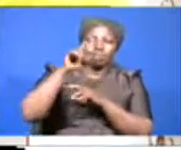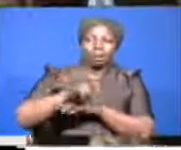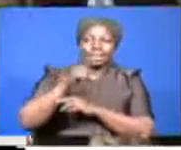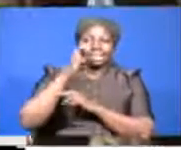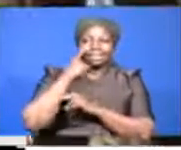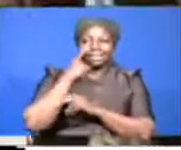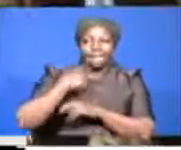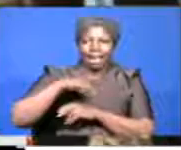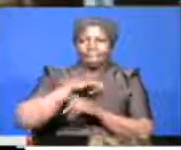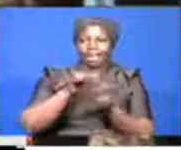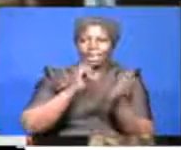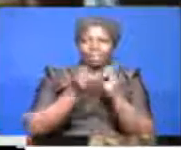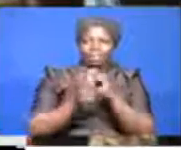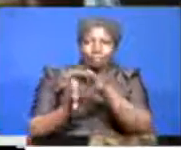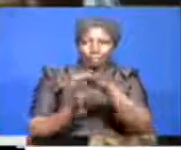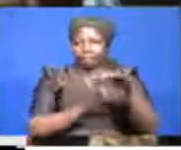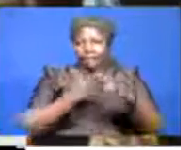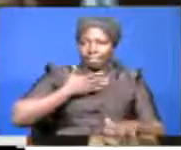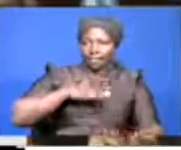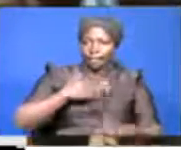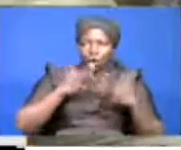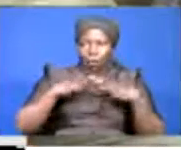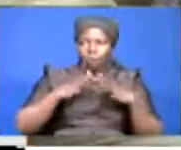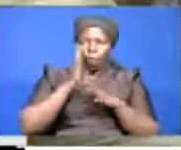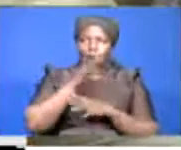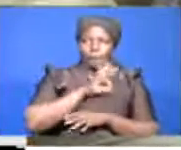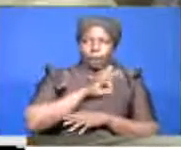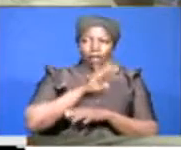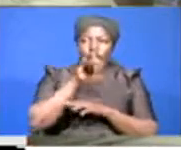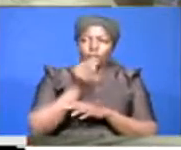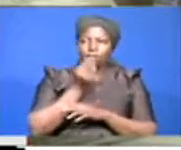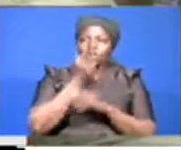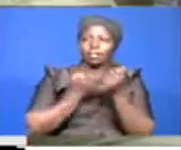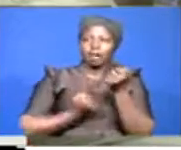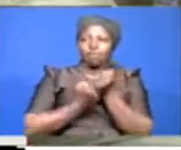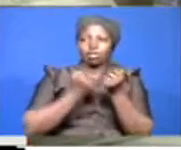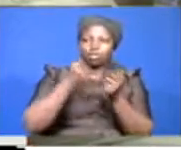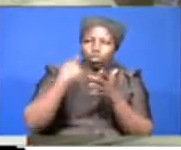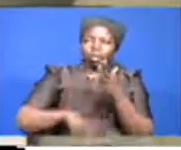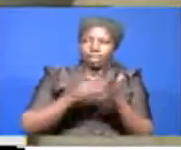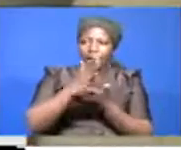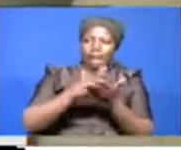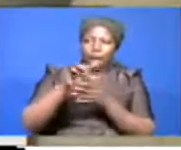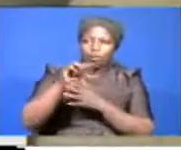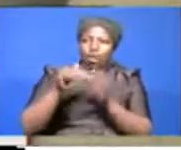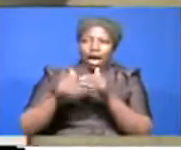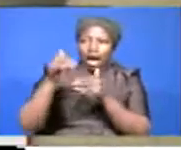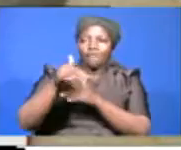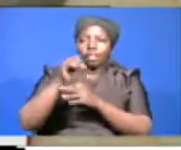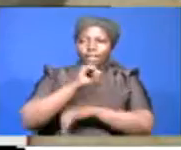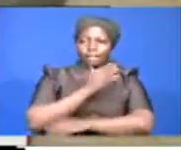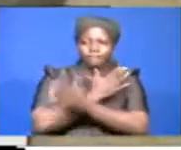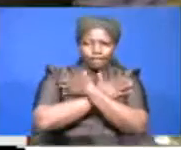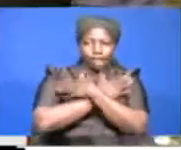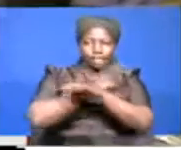like a big change. Huko Samburu, wakazi watanufaika na msaada wa chakula cha thamani ya shilingi nusu milioni kufuatia ufadhili wa kanisa la Friends Church of